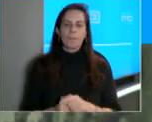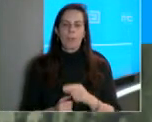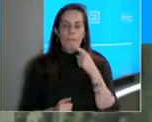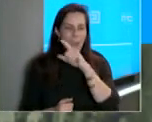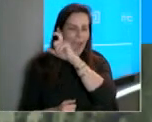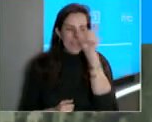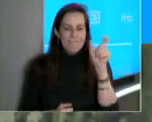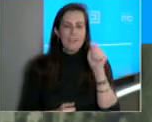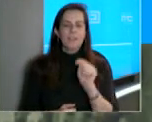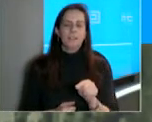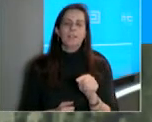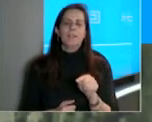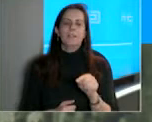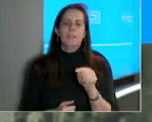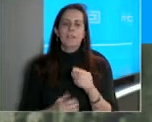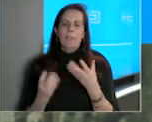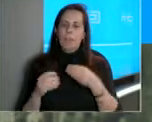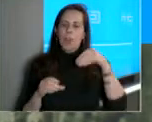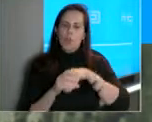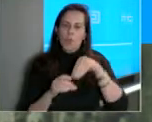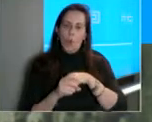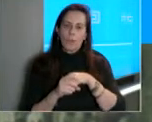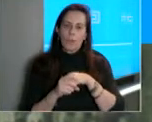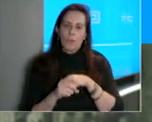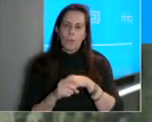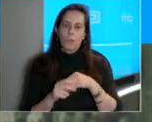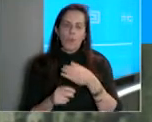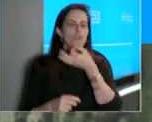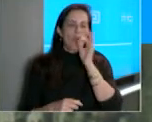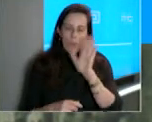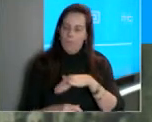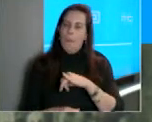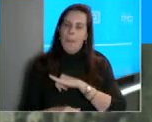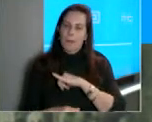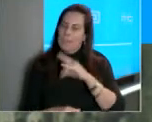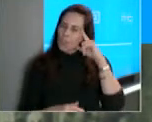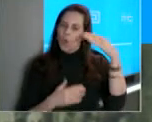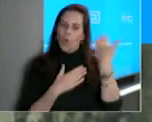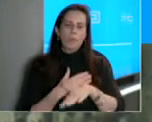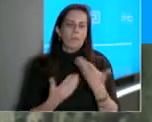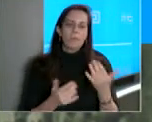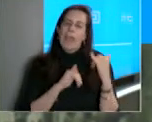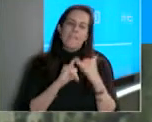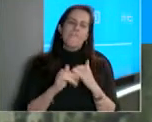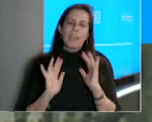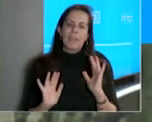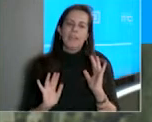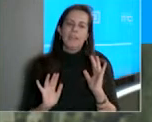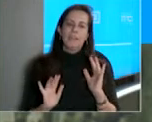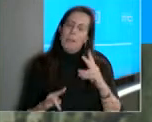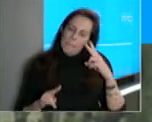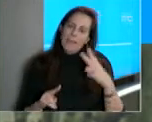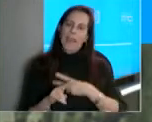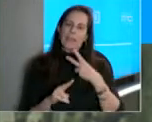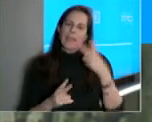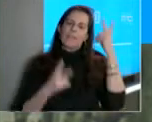עיתון מלא תכנים הרבה יותר טובים ומעניינים, כי ידיעות אחרונות בסך הכל הביא בדרך